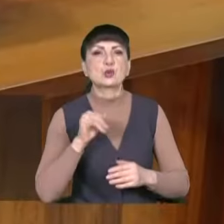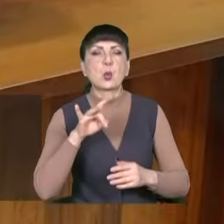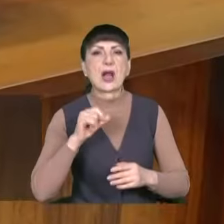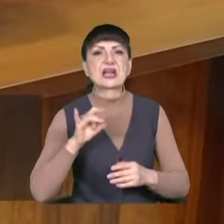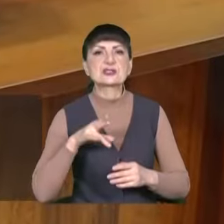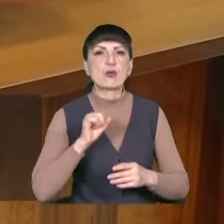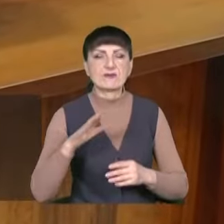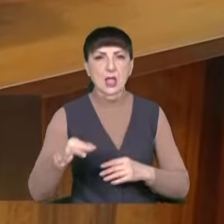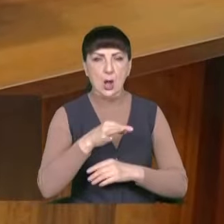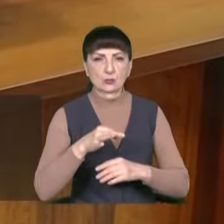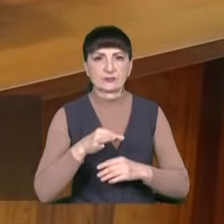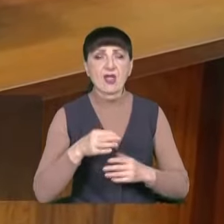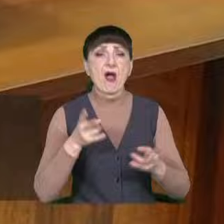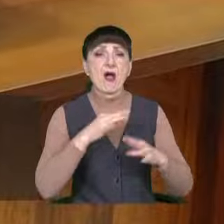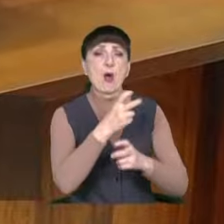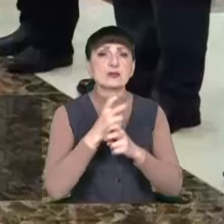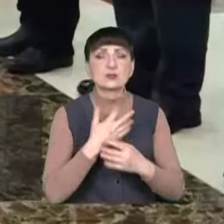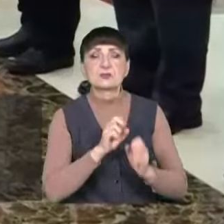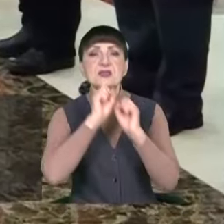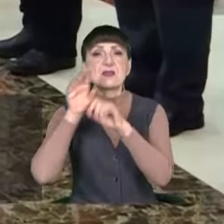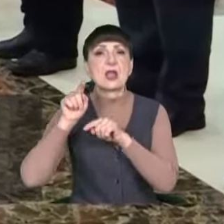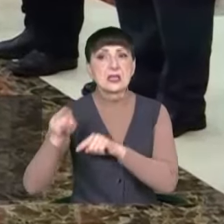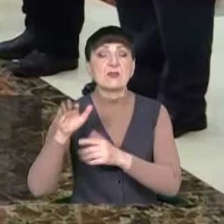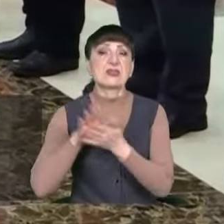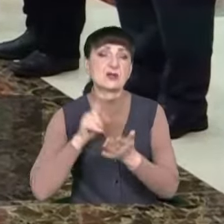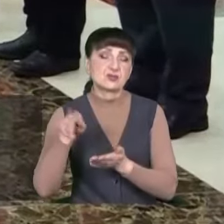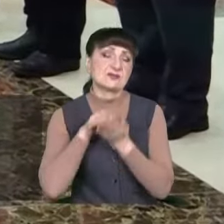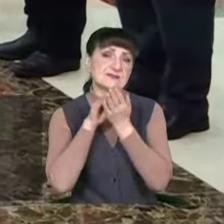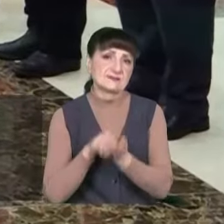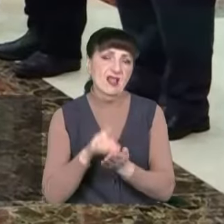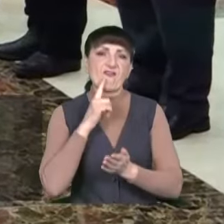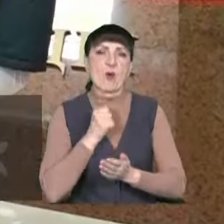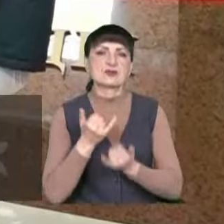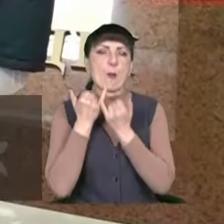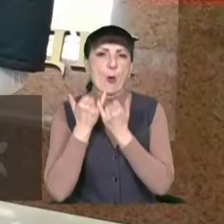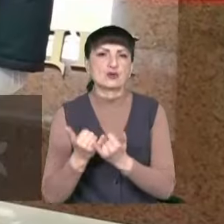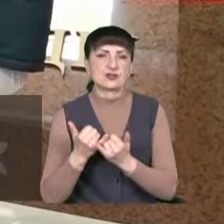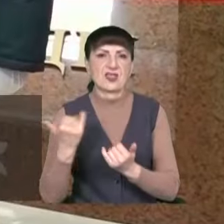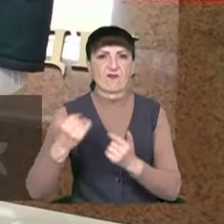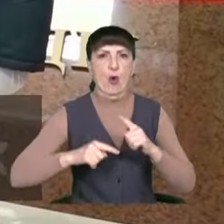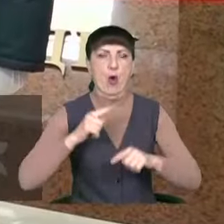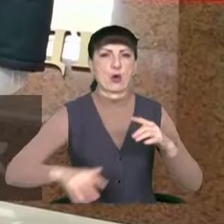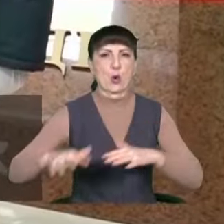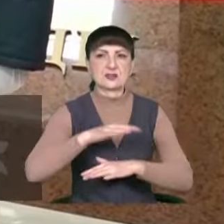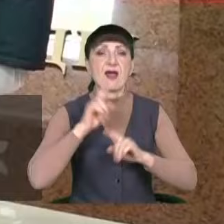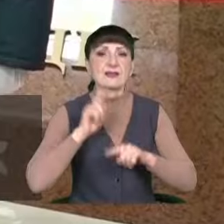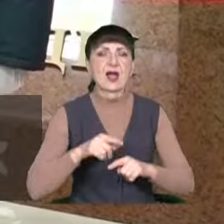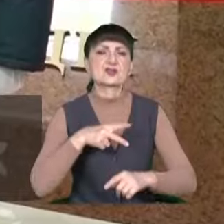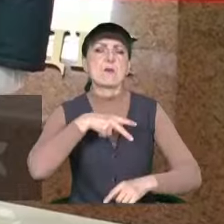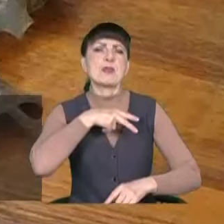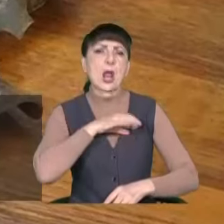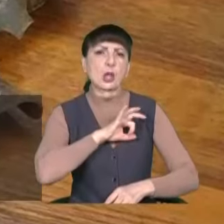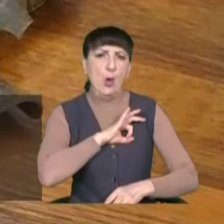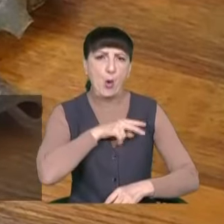районе области. Останки солдата передали им, и далее они будут захоронены с воинскими почестями на малой родине. Им также достались медальон,